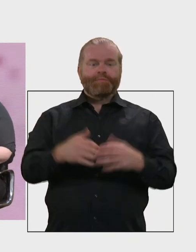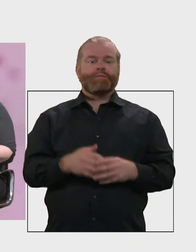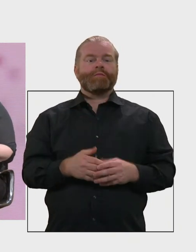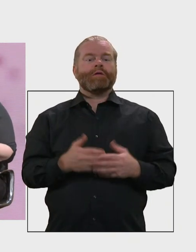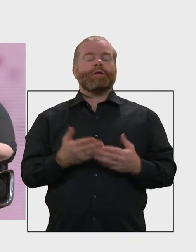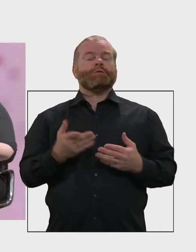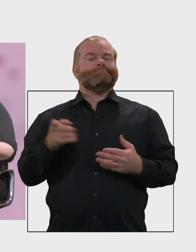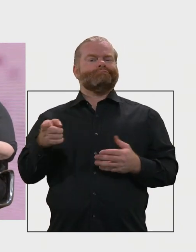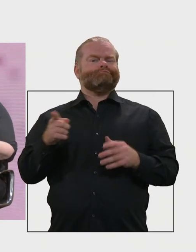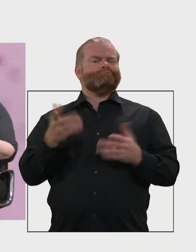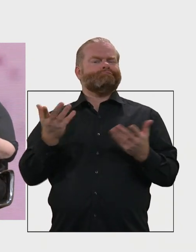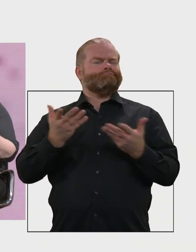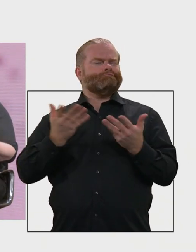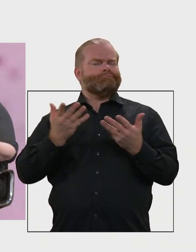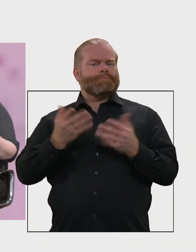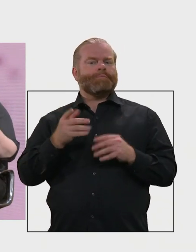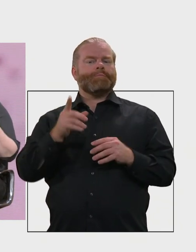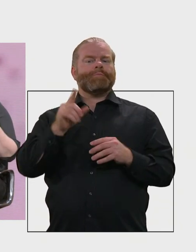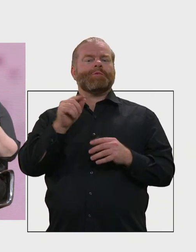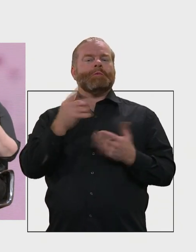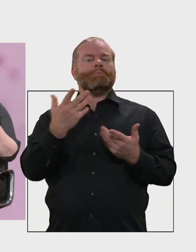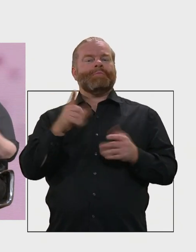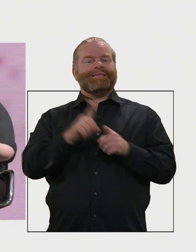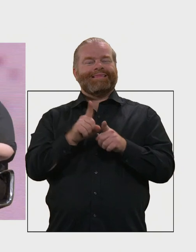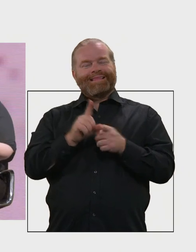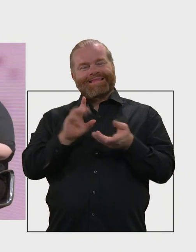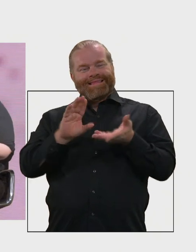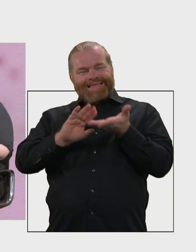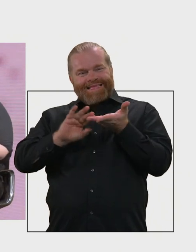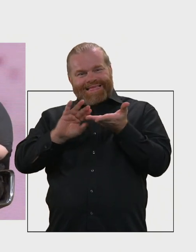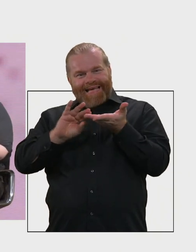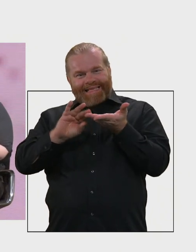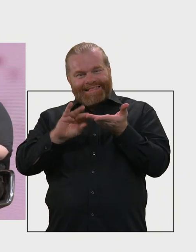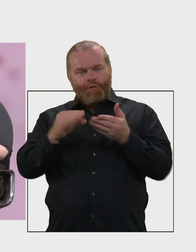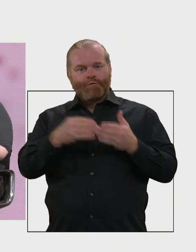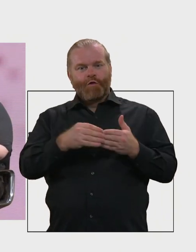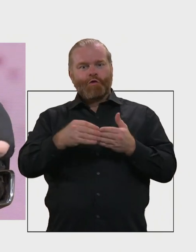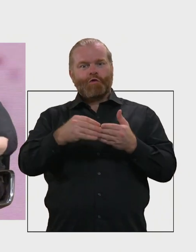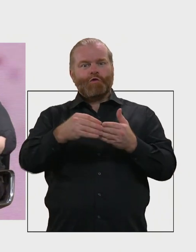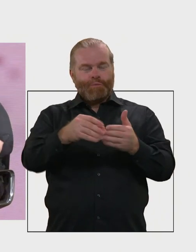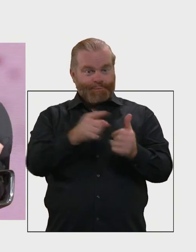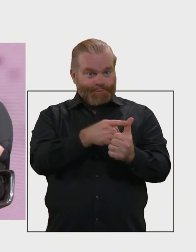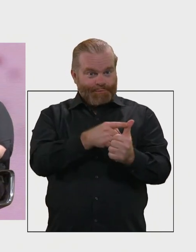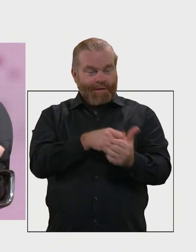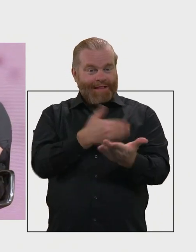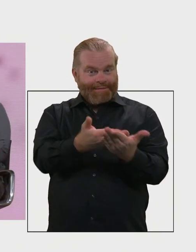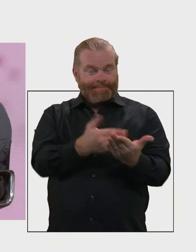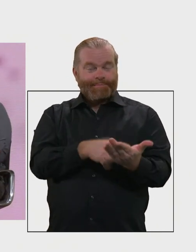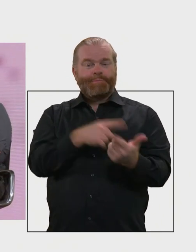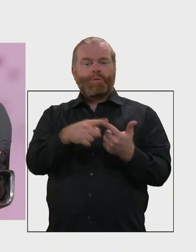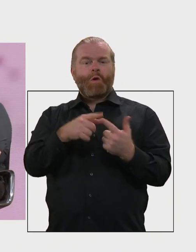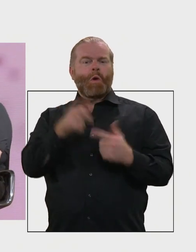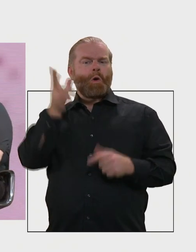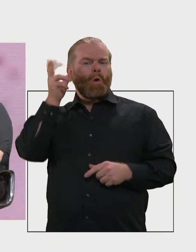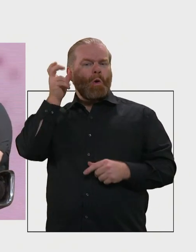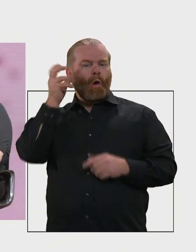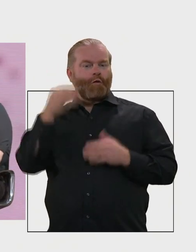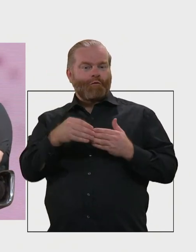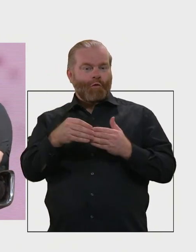Tastführungen anbieten, Hörführungen, aber eben Tandems. Das ist ganz wichtig, auch dass die Perspektive zum Beispiel